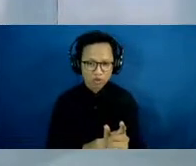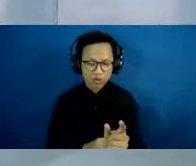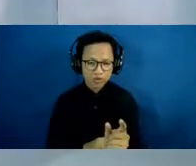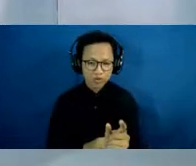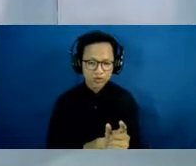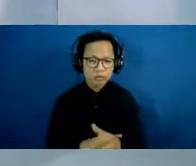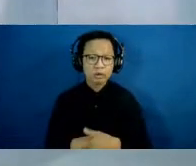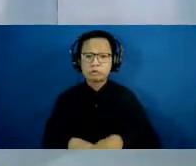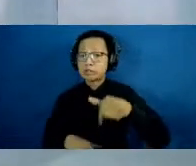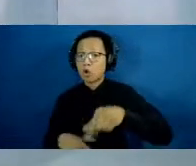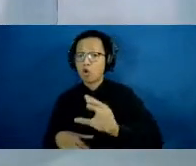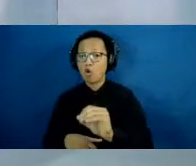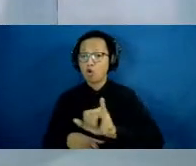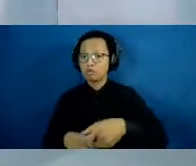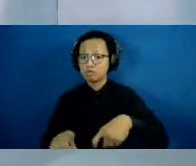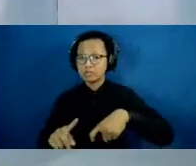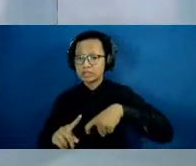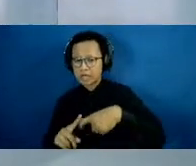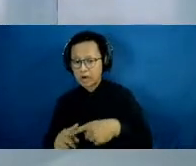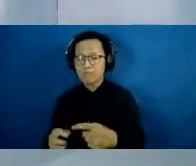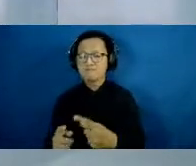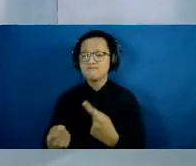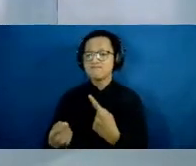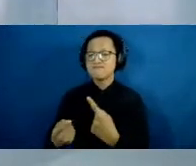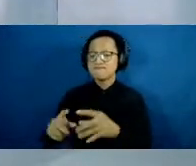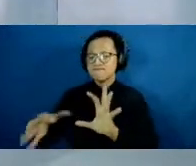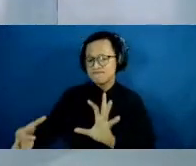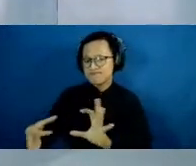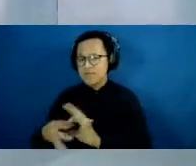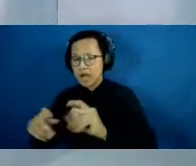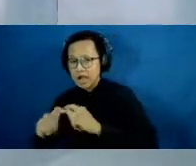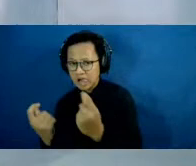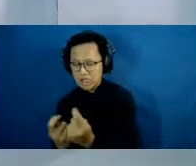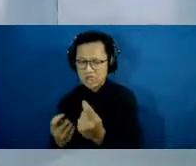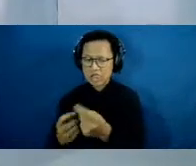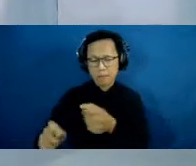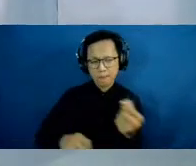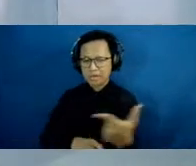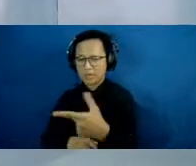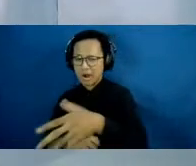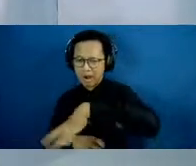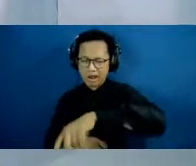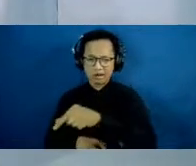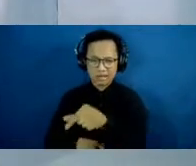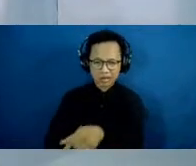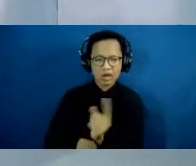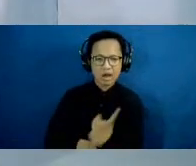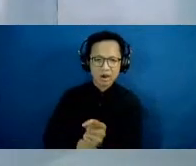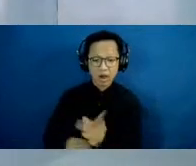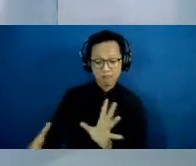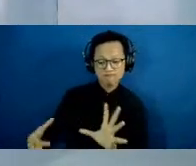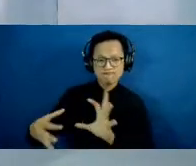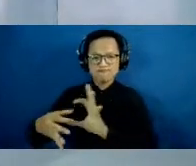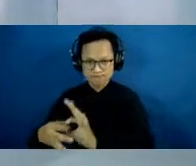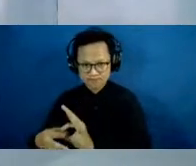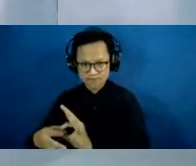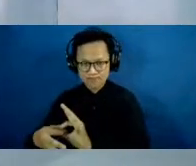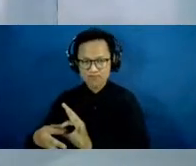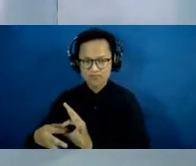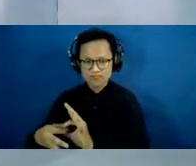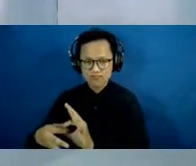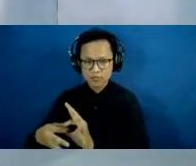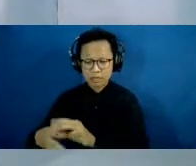OJK bersama dengan tim percepatan akses keuangan daerah yang tersebar di seluruh Indonesia, itu punya sebuah pola kemitraan yang mana